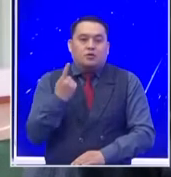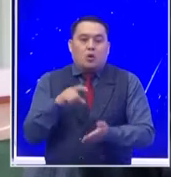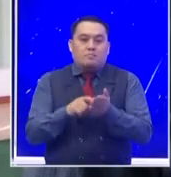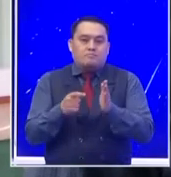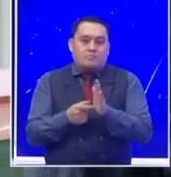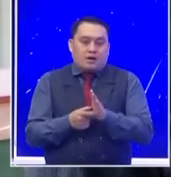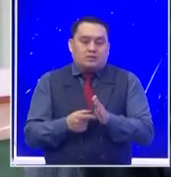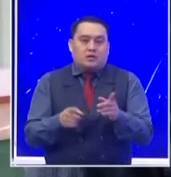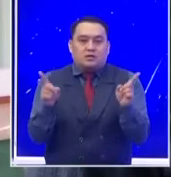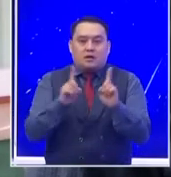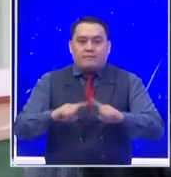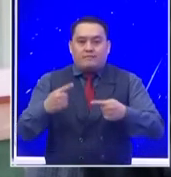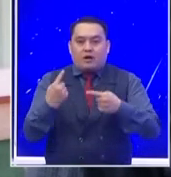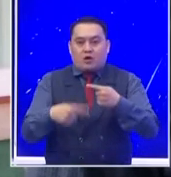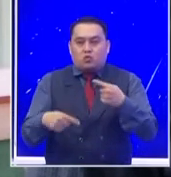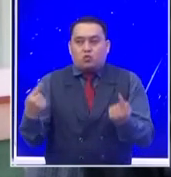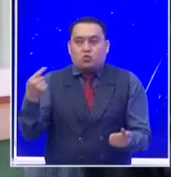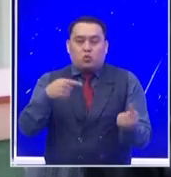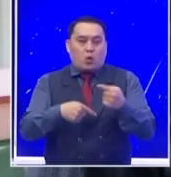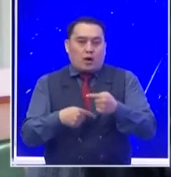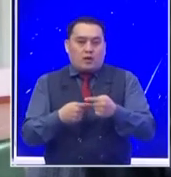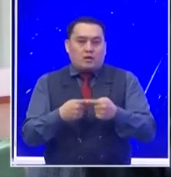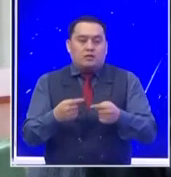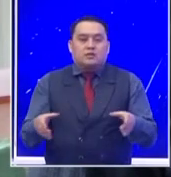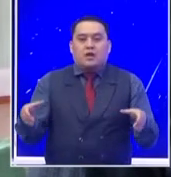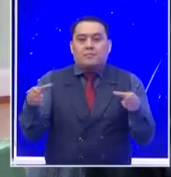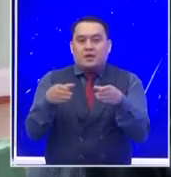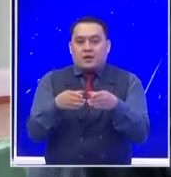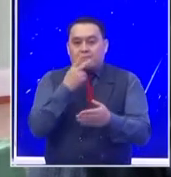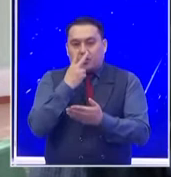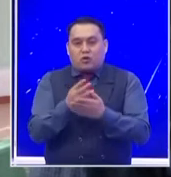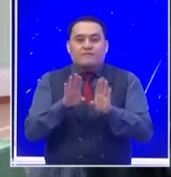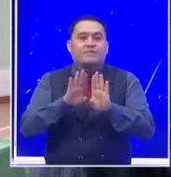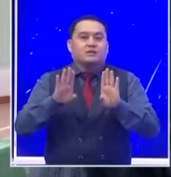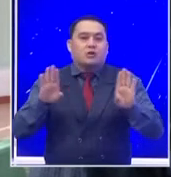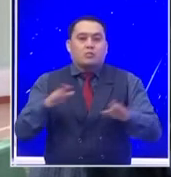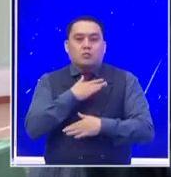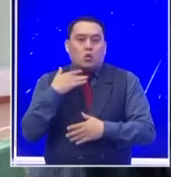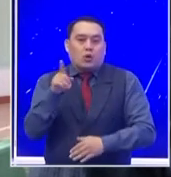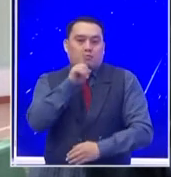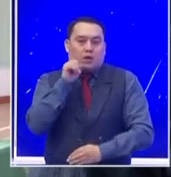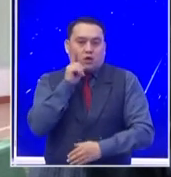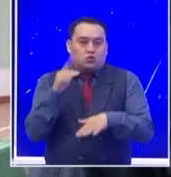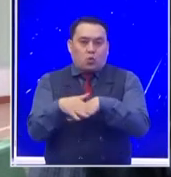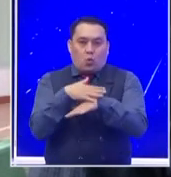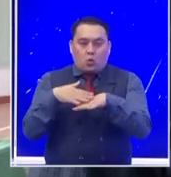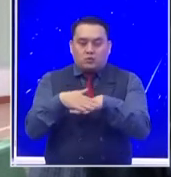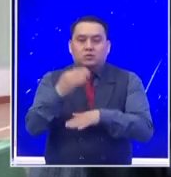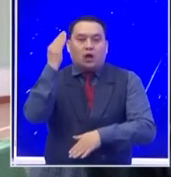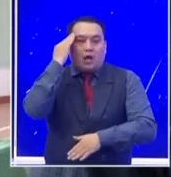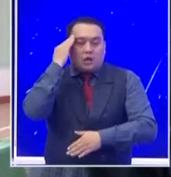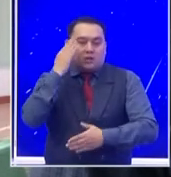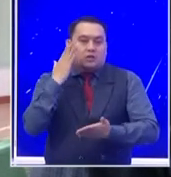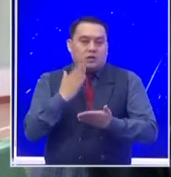наш стиль координально отличается друг от друга и это нас объединяет посмотреть выставку пришло много молодежи думаю немало таланта